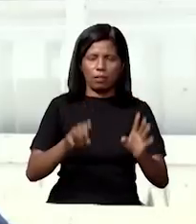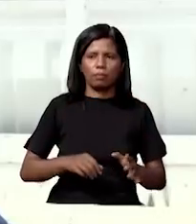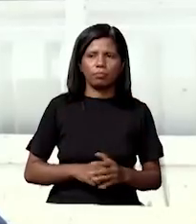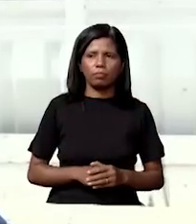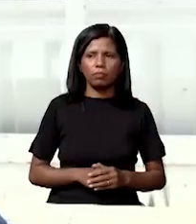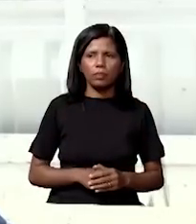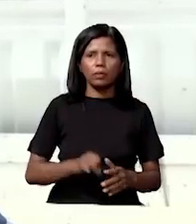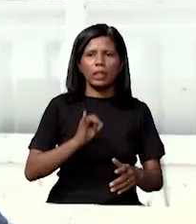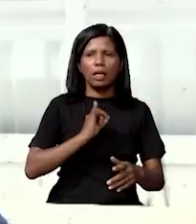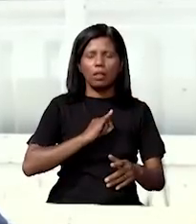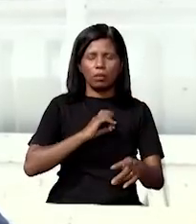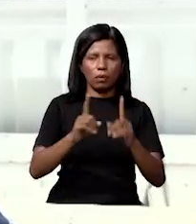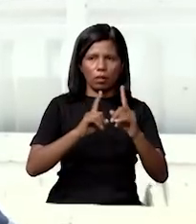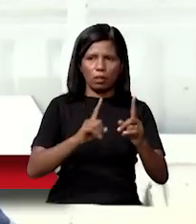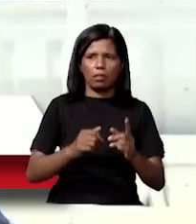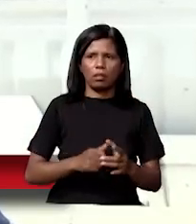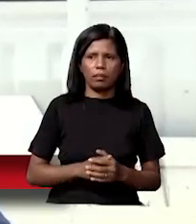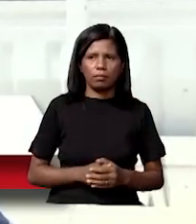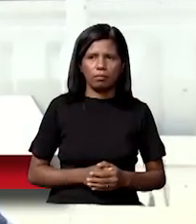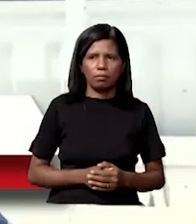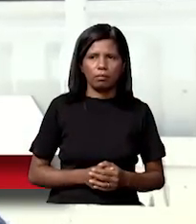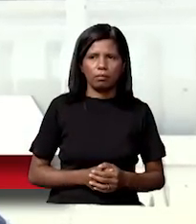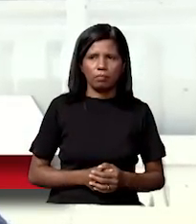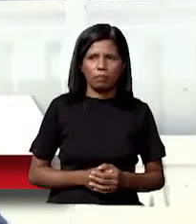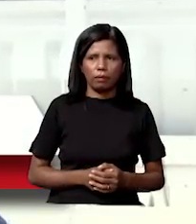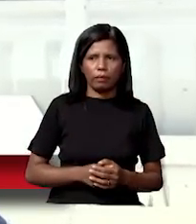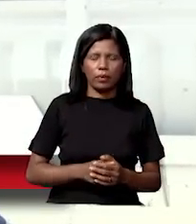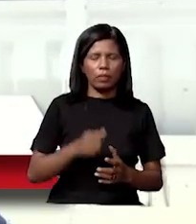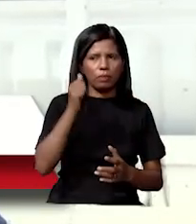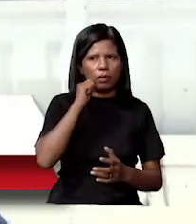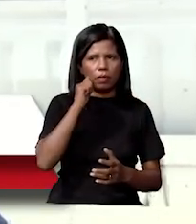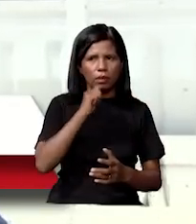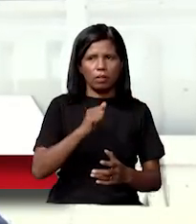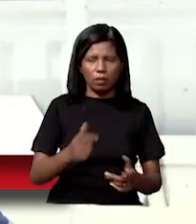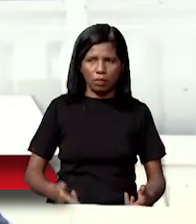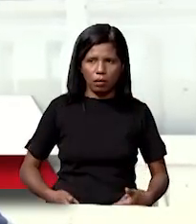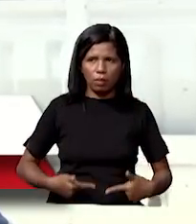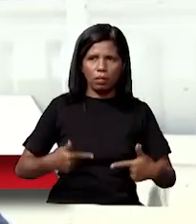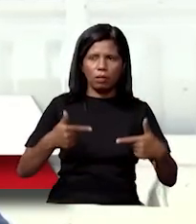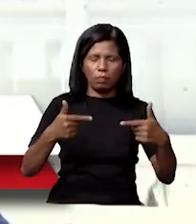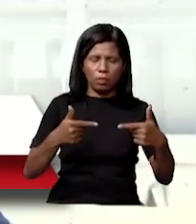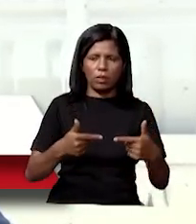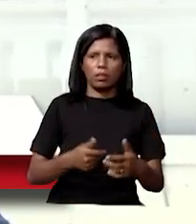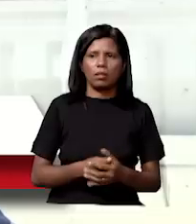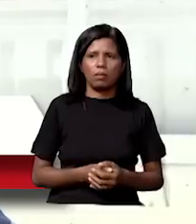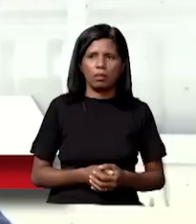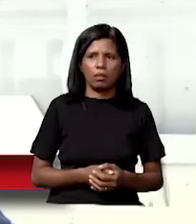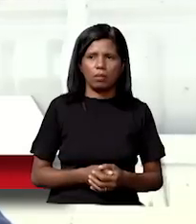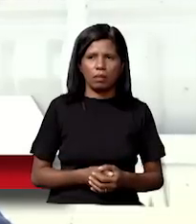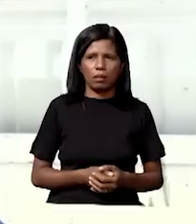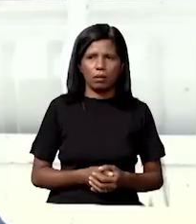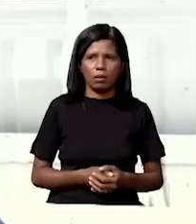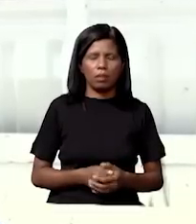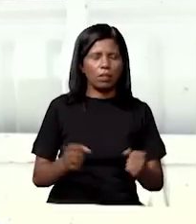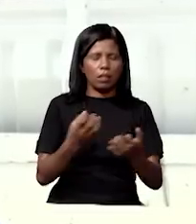se hau kulia ne balos mailos la dundia Senhora ne turlos ne nyane moris moris sen sebutira Ya la